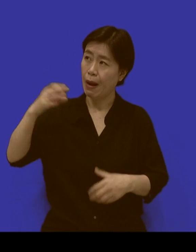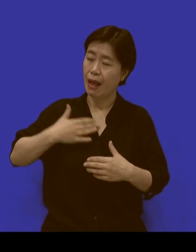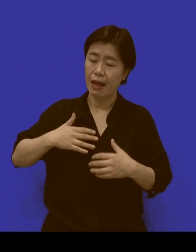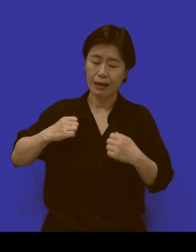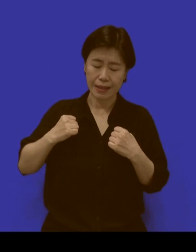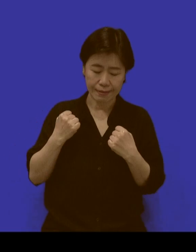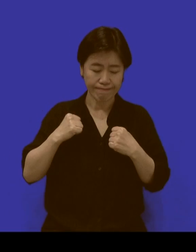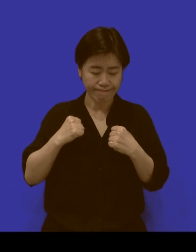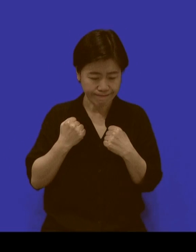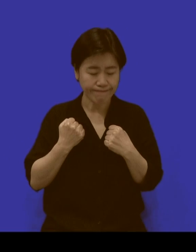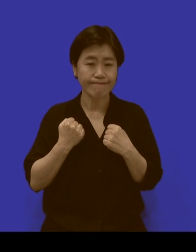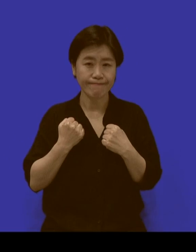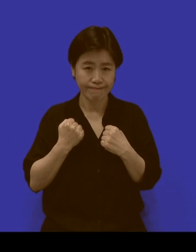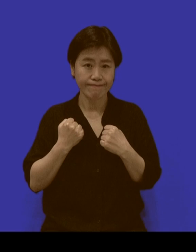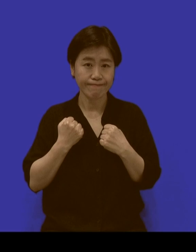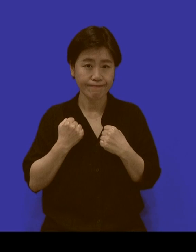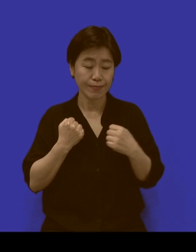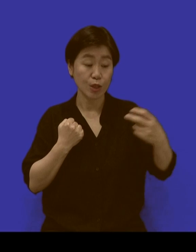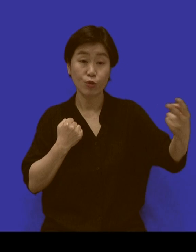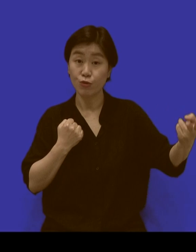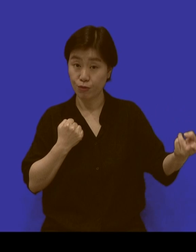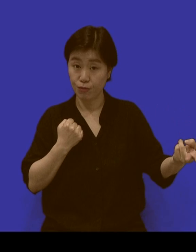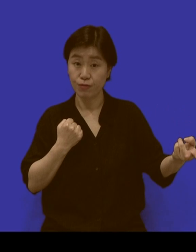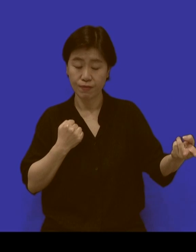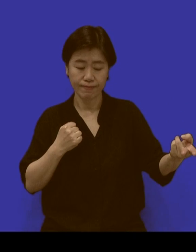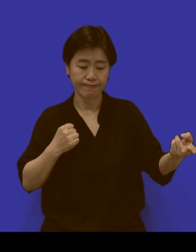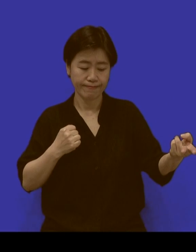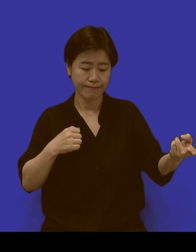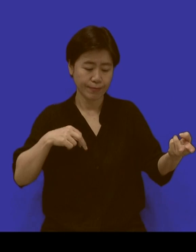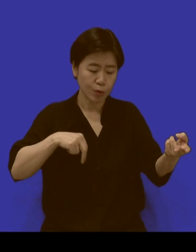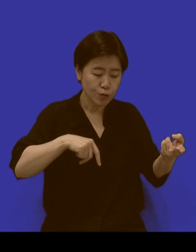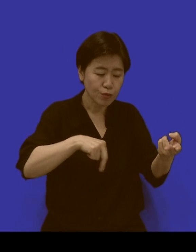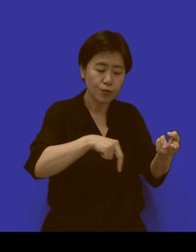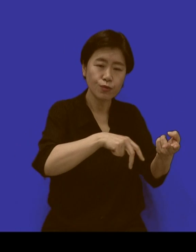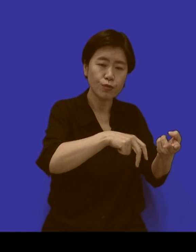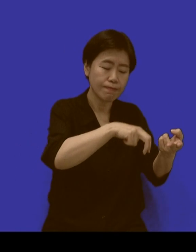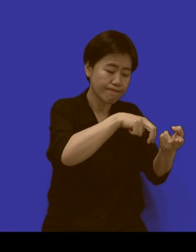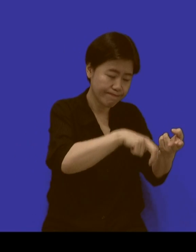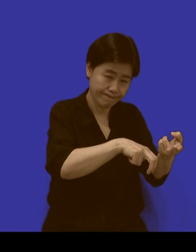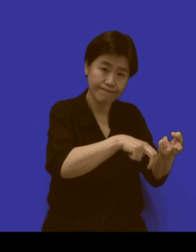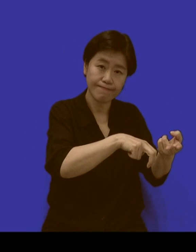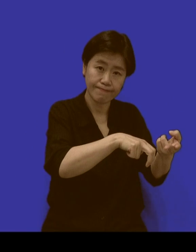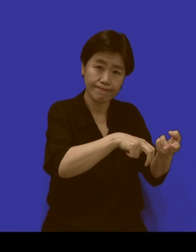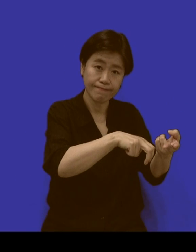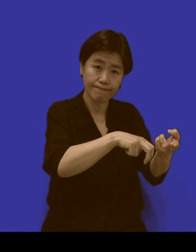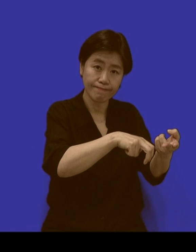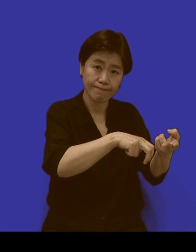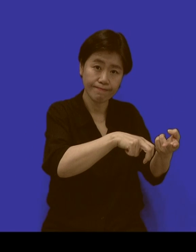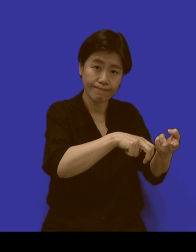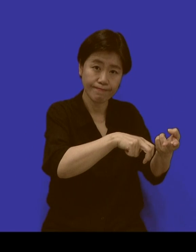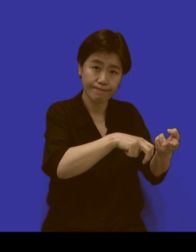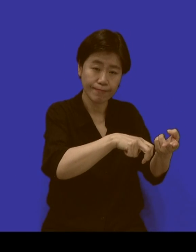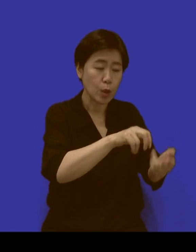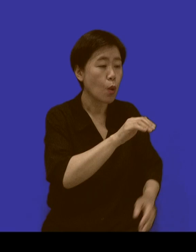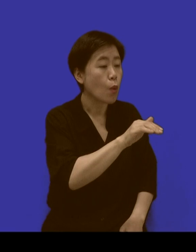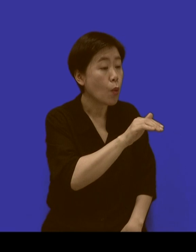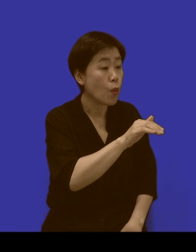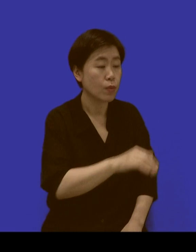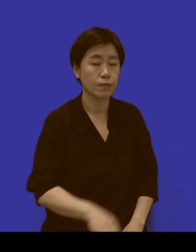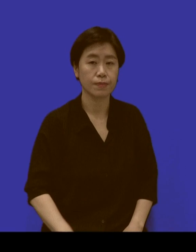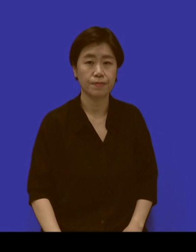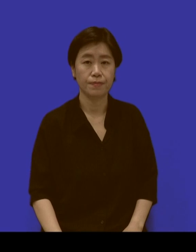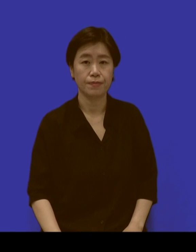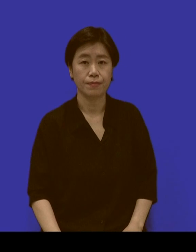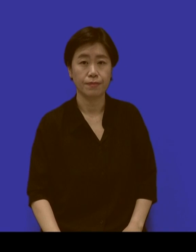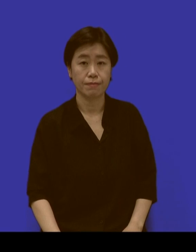네. 그리고 그분 이제 누워 계시는 침상 옆에 무릎을 꿇고 네. 그분 이제 팔에 손을